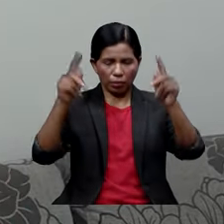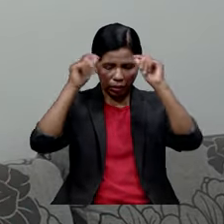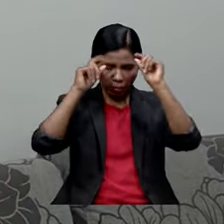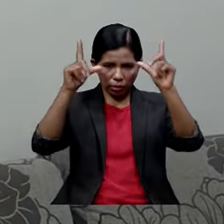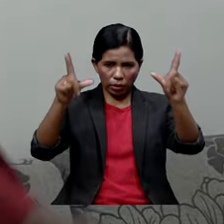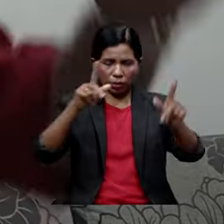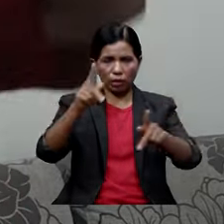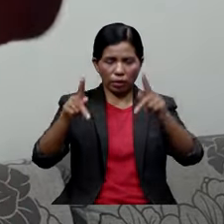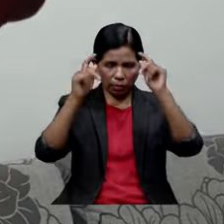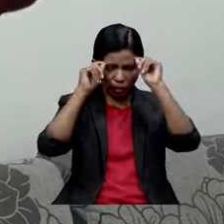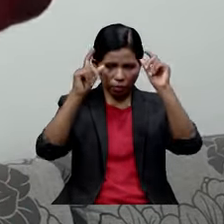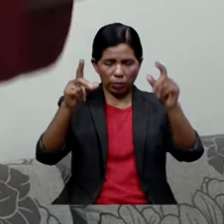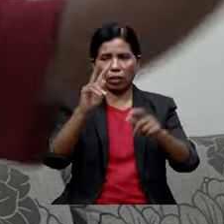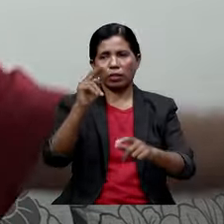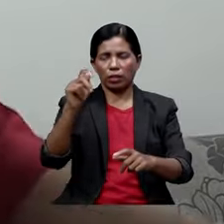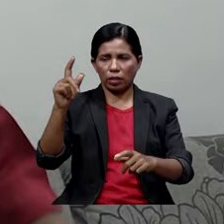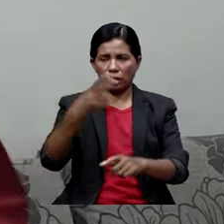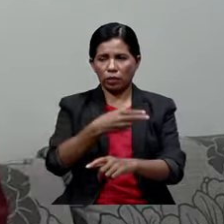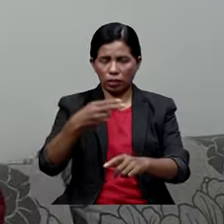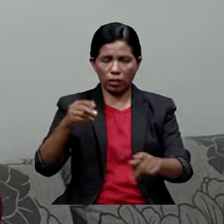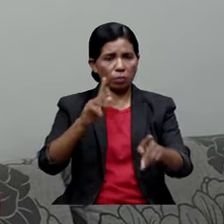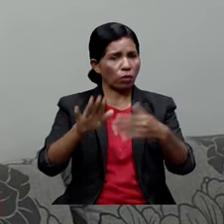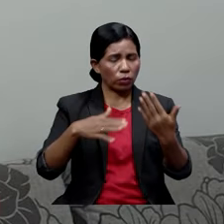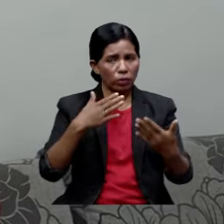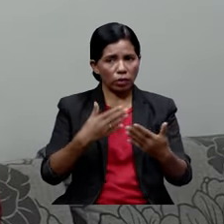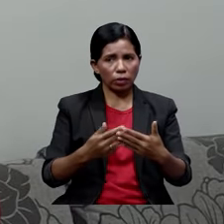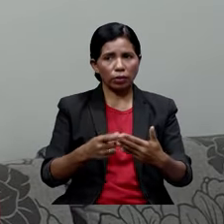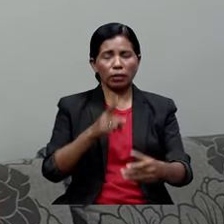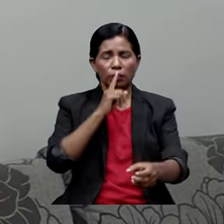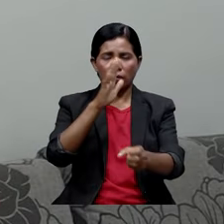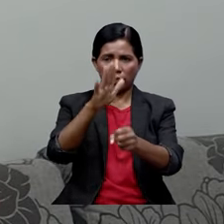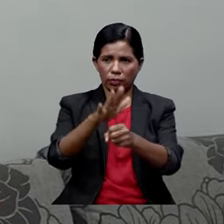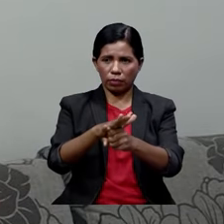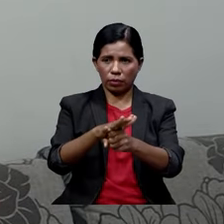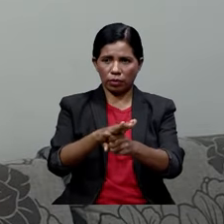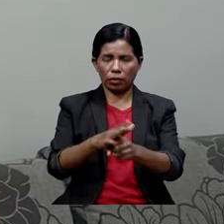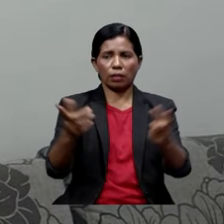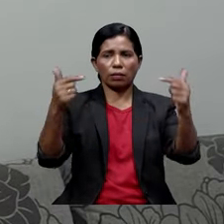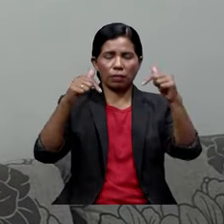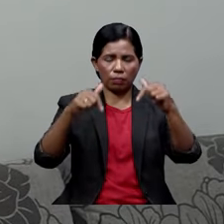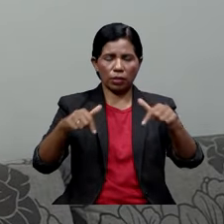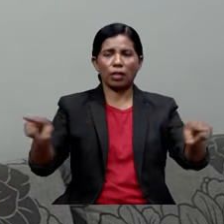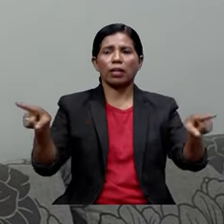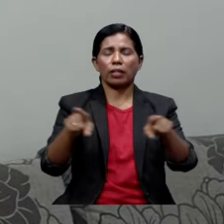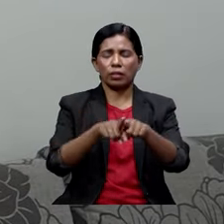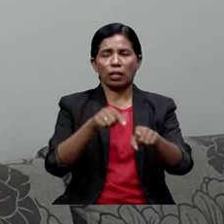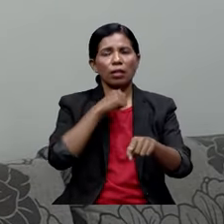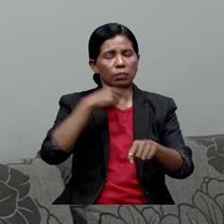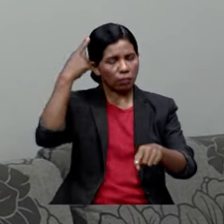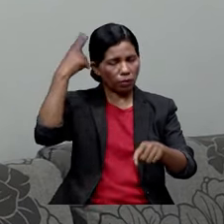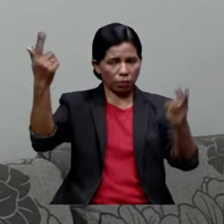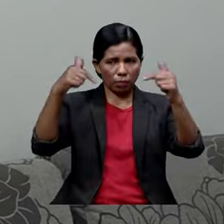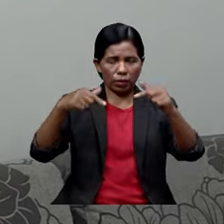masyarakat Timur Barat arakat seluruh dunia selalu jaga kesatuan oleh karena yang datang inialah